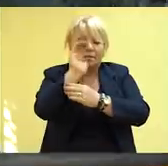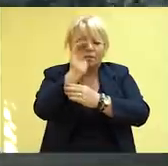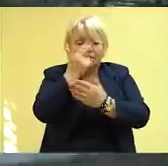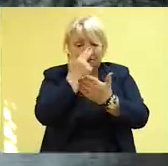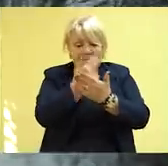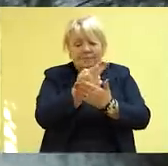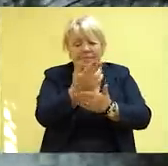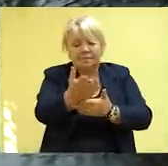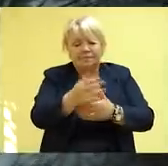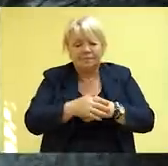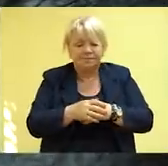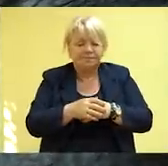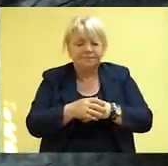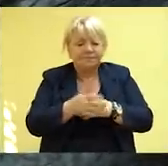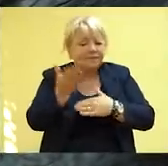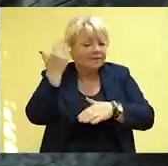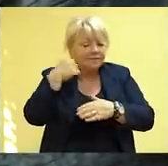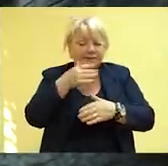წეღან არ გვაცალეს.